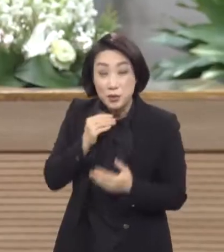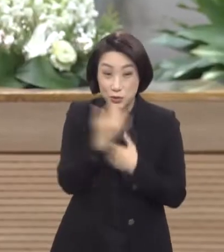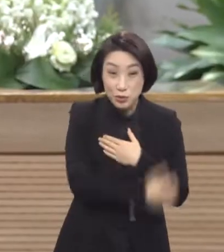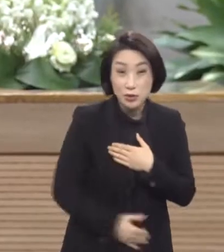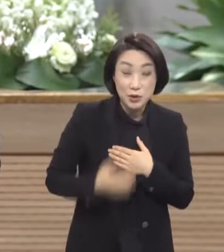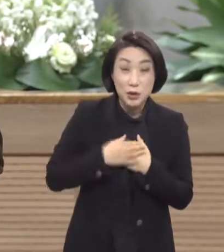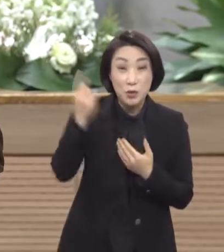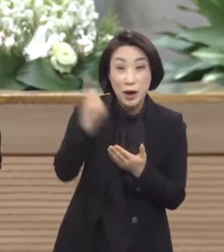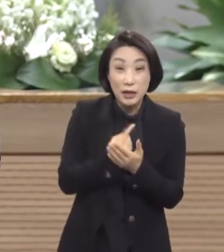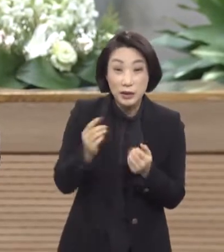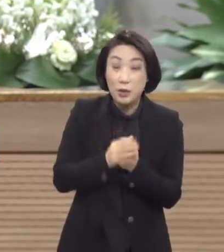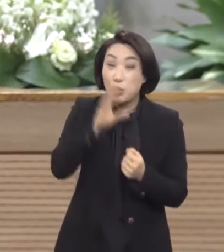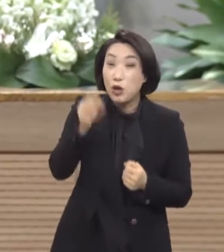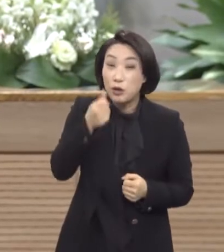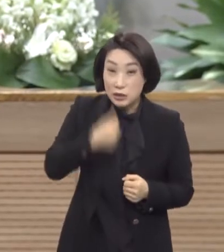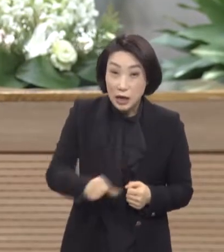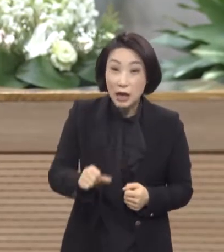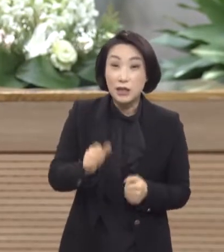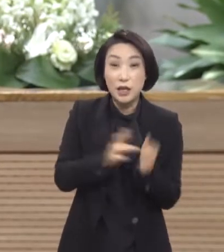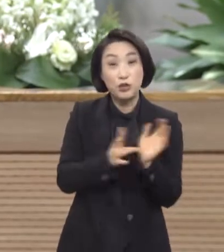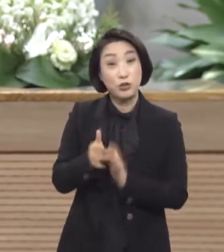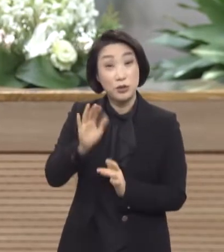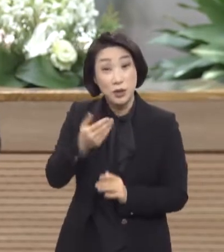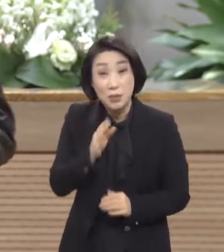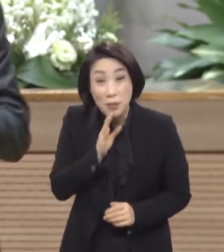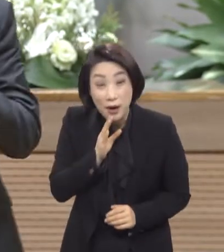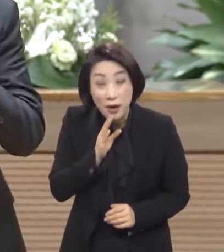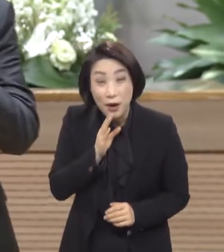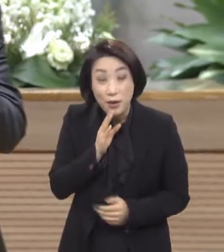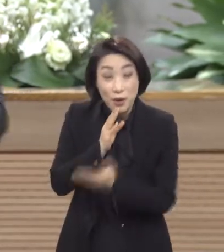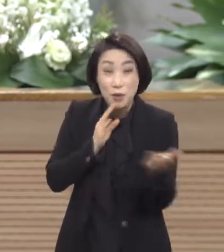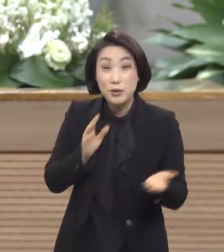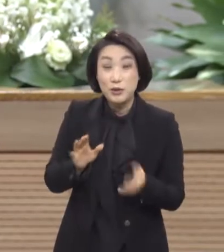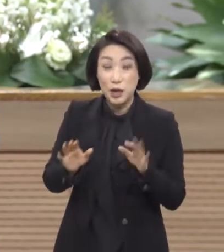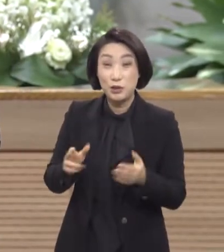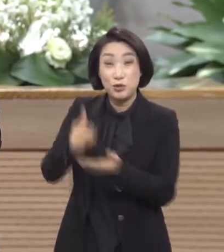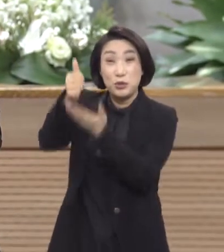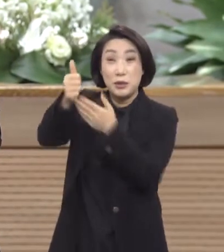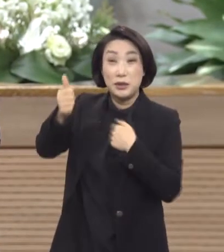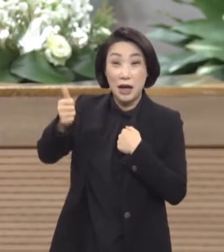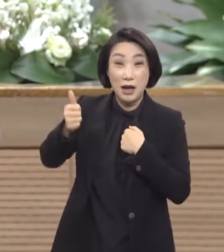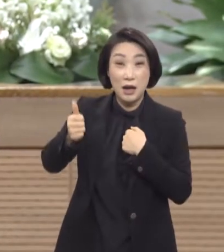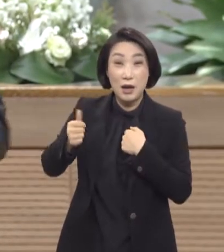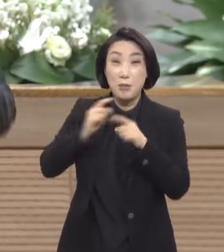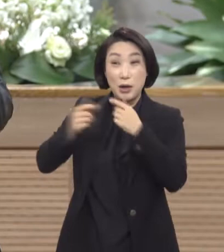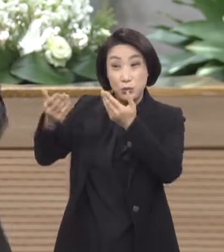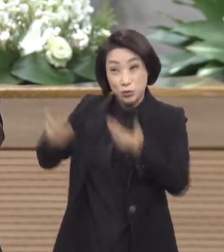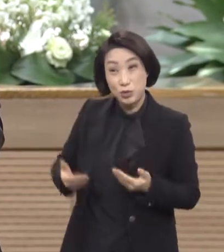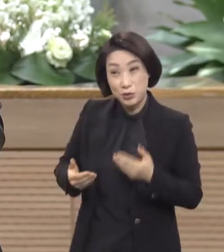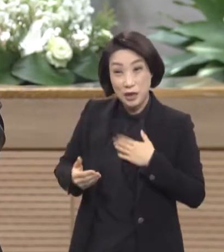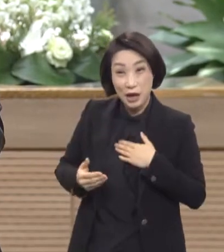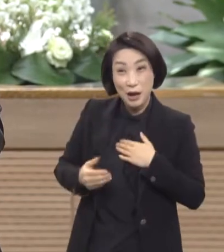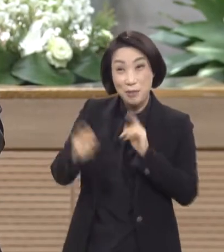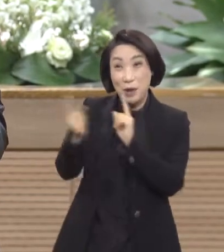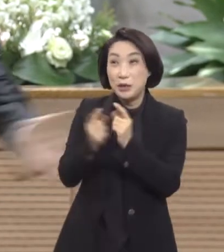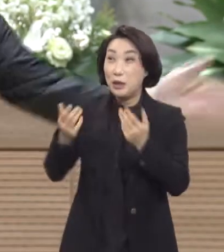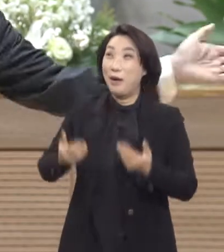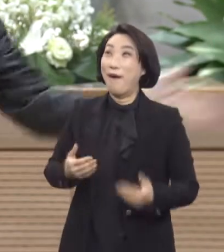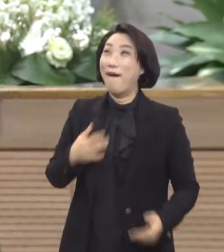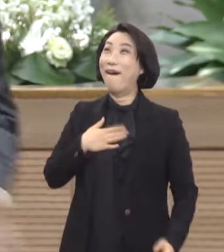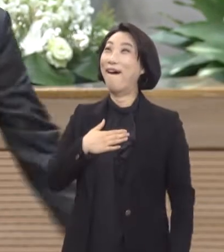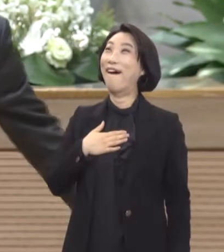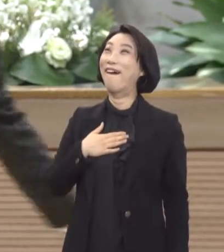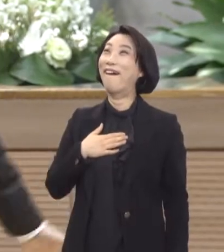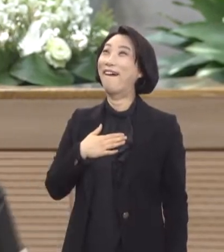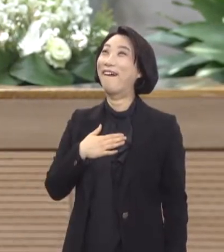육신을 입었기 때문에 성자 아들이 됐습니다. 아, 그분이 나 같은 거에게 말씀을 하시고 나를 상대해 준다. 아,